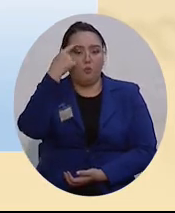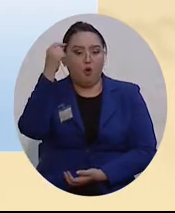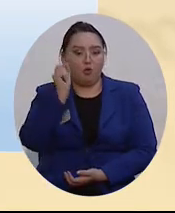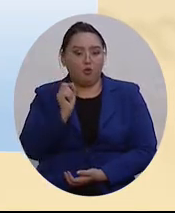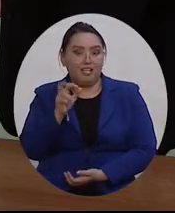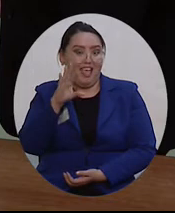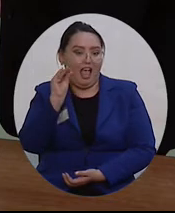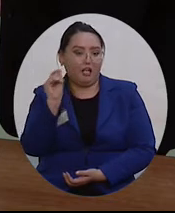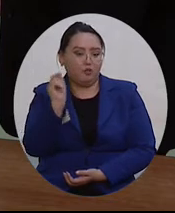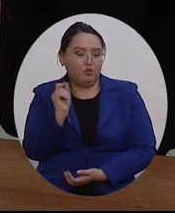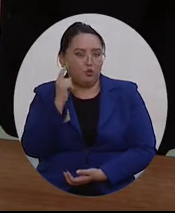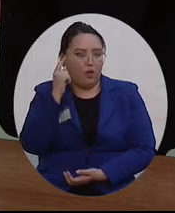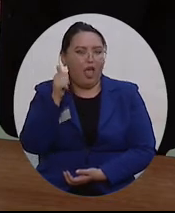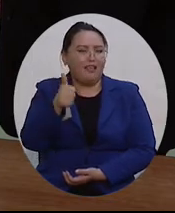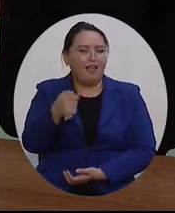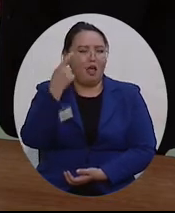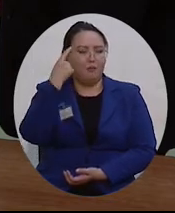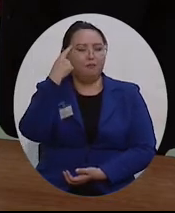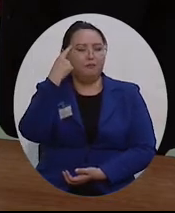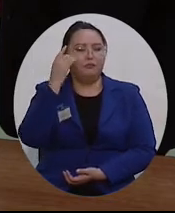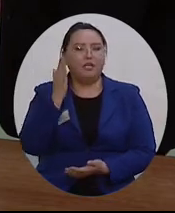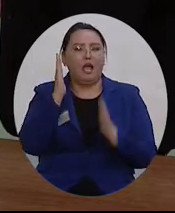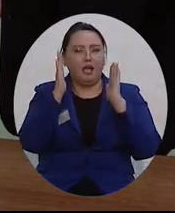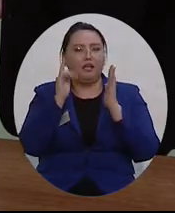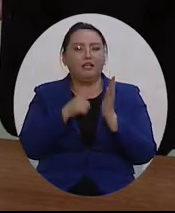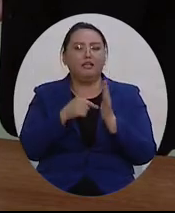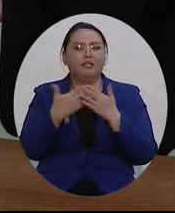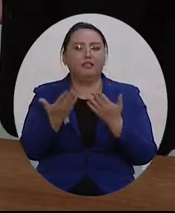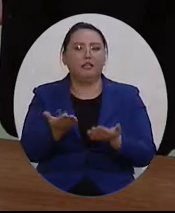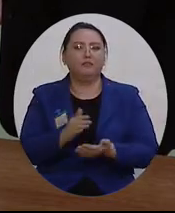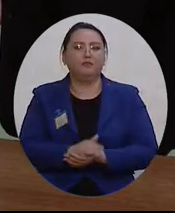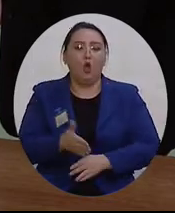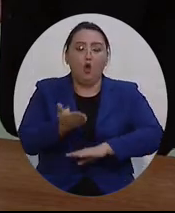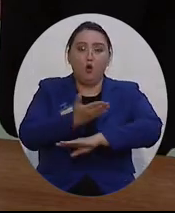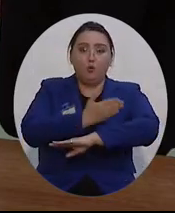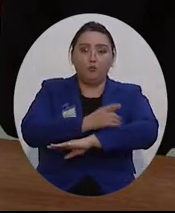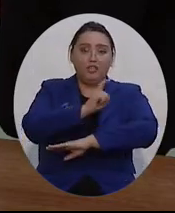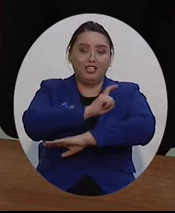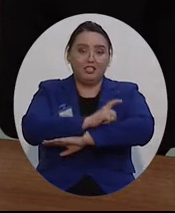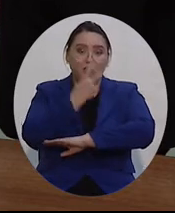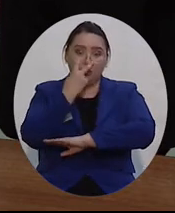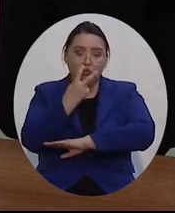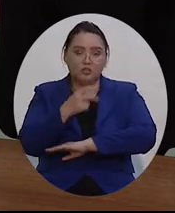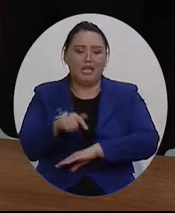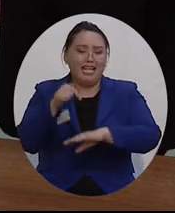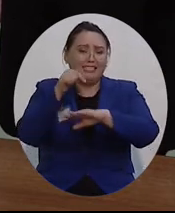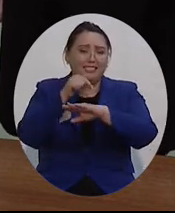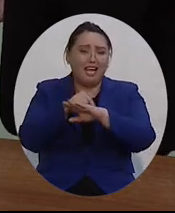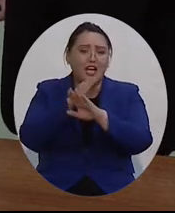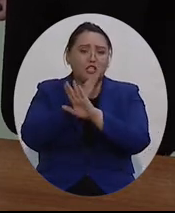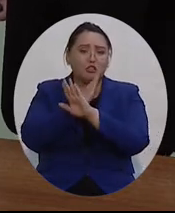За тэгэхээр ялангуяа сүүлийн төгсгөлийн өгүүлхүүнүүд бол бүгд өмнөх хичээлдэр үтсэн цагаар төгсөлт нөхцөл байгаа